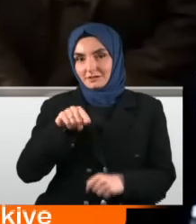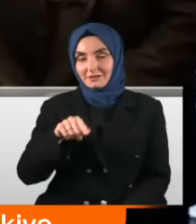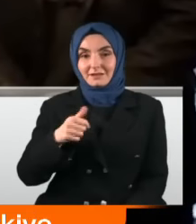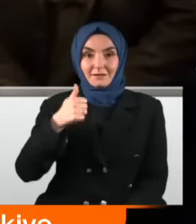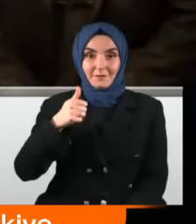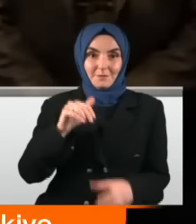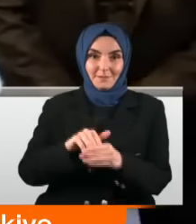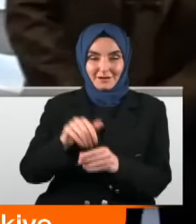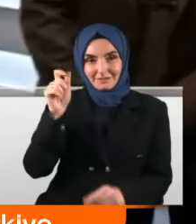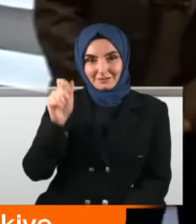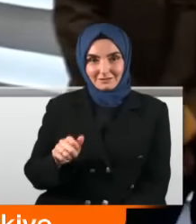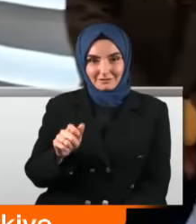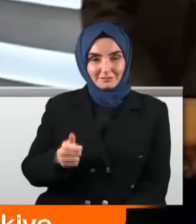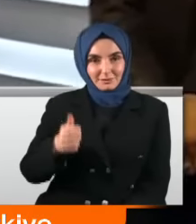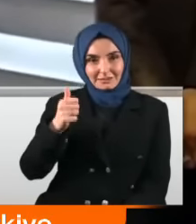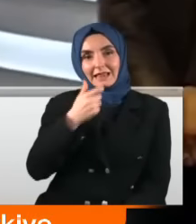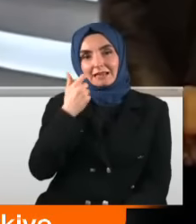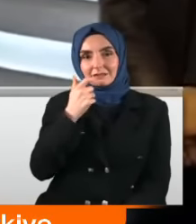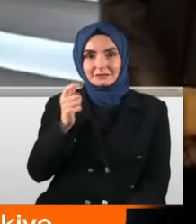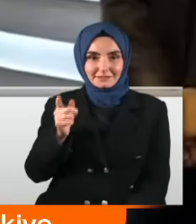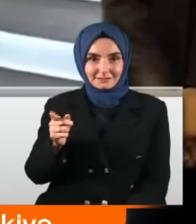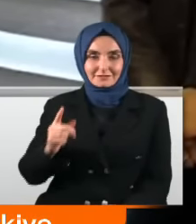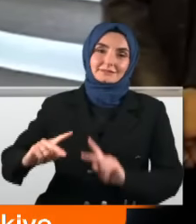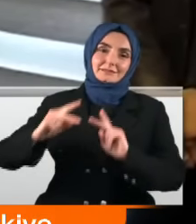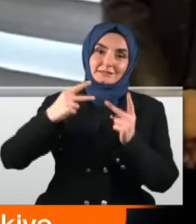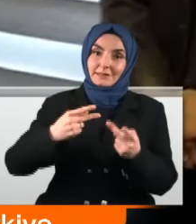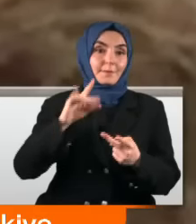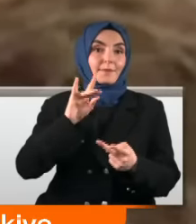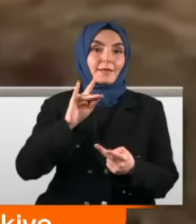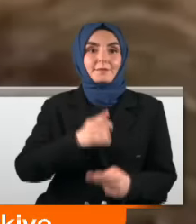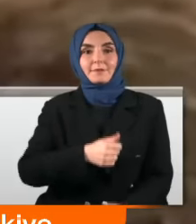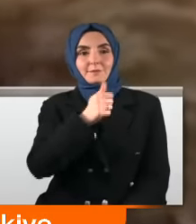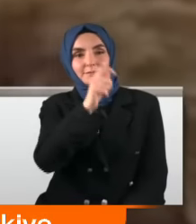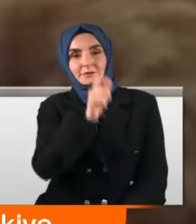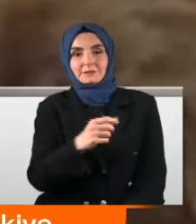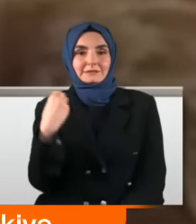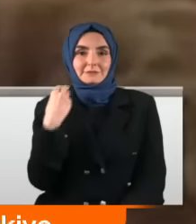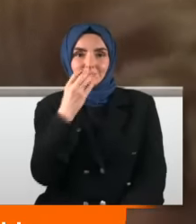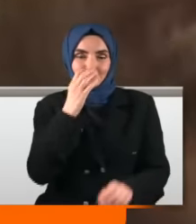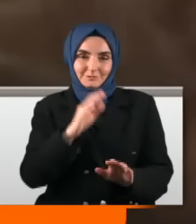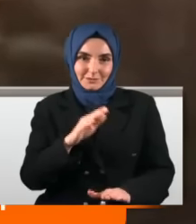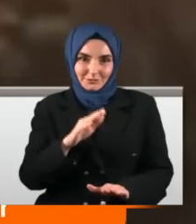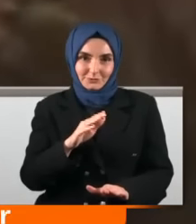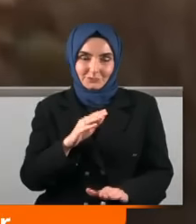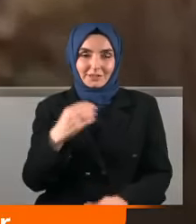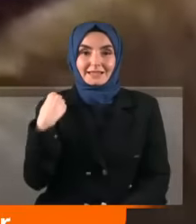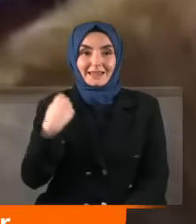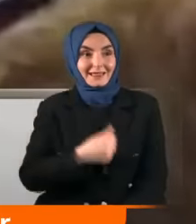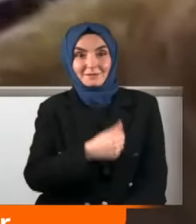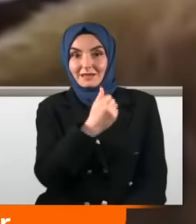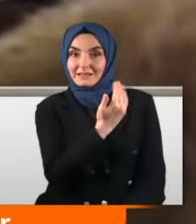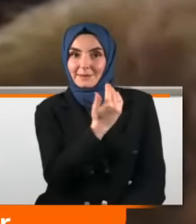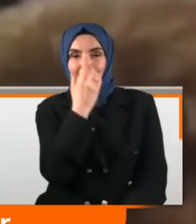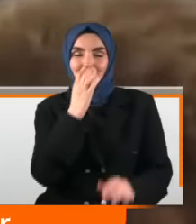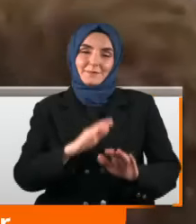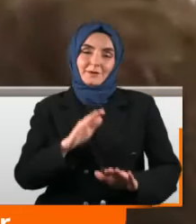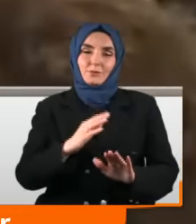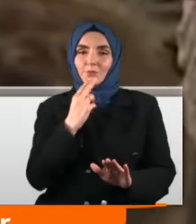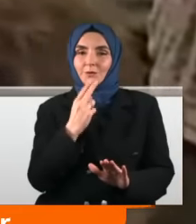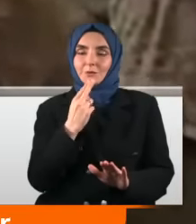Şahin, koltuğu MHP'li Eftal Altundal'a bırakacaktı. Ancak halefini beklerken yaptığı konuşmada